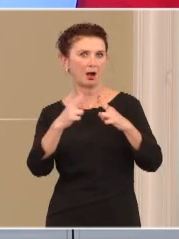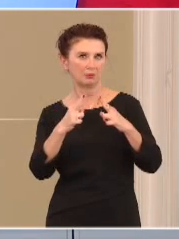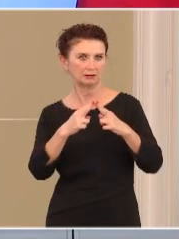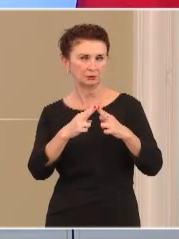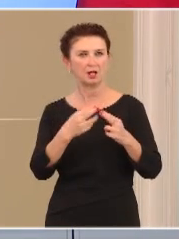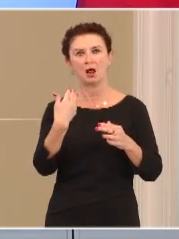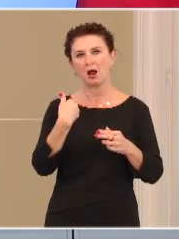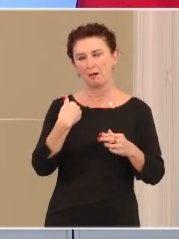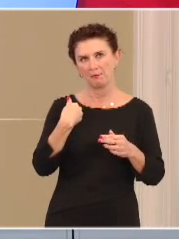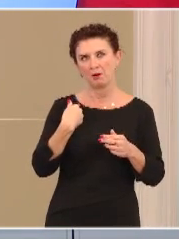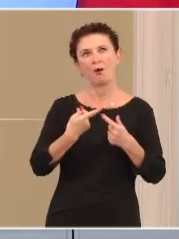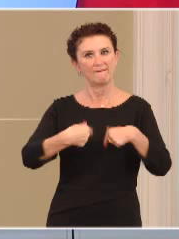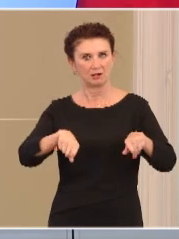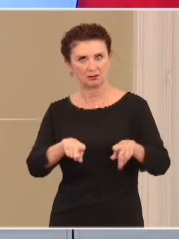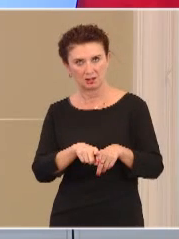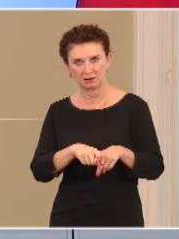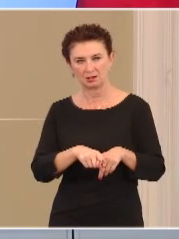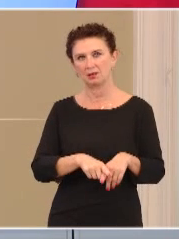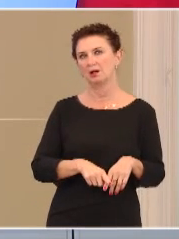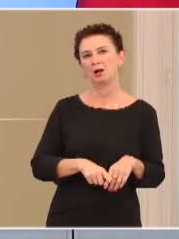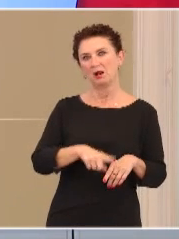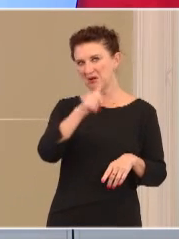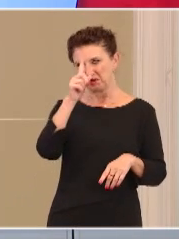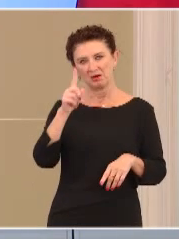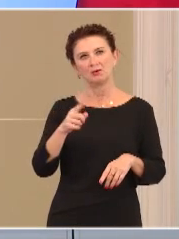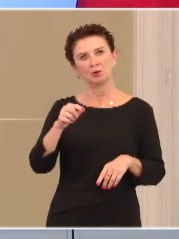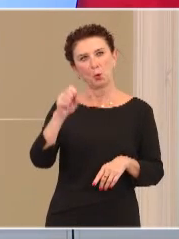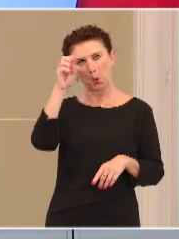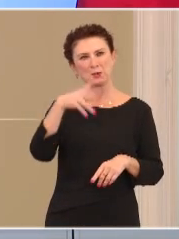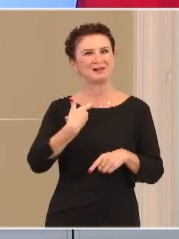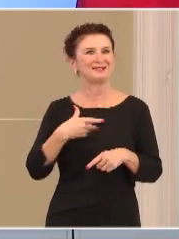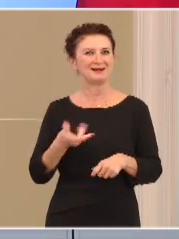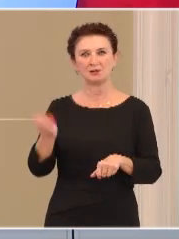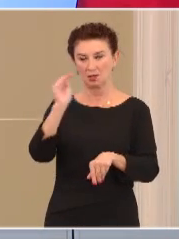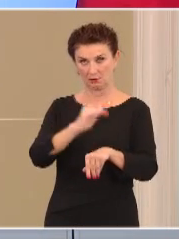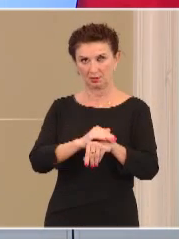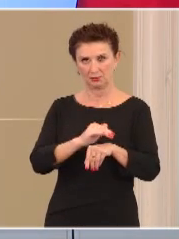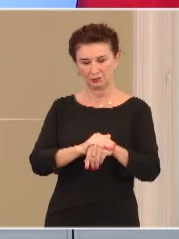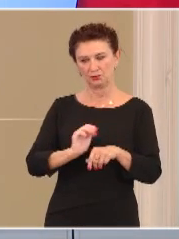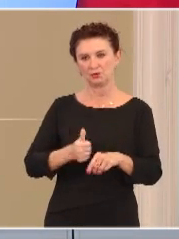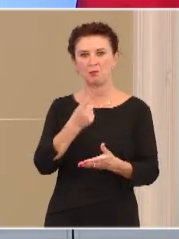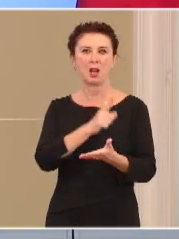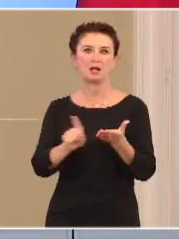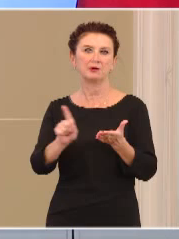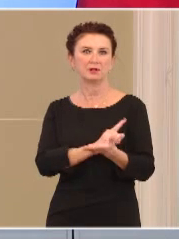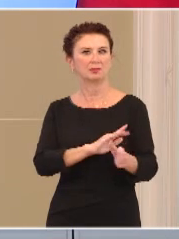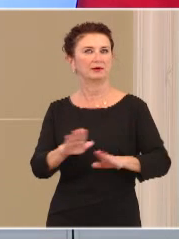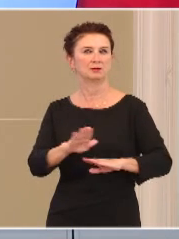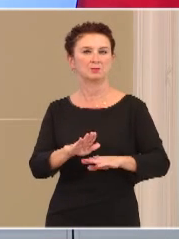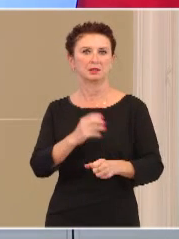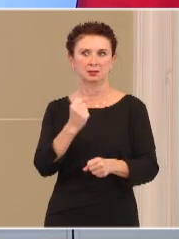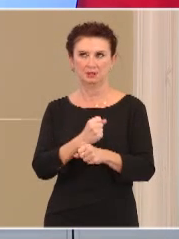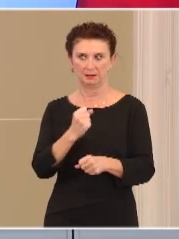ani jednego miejsca pracy w tych kopalniach, więc nie jest tak różowo, jak pan to przedstawia i wygląda na to, że będzie